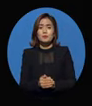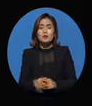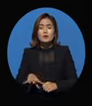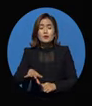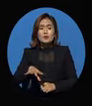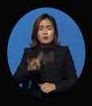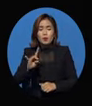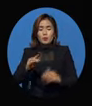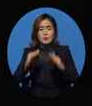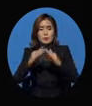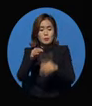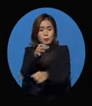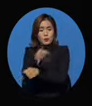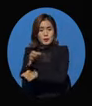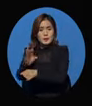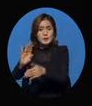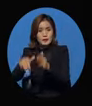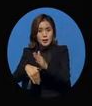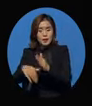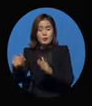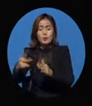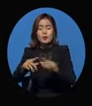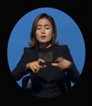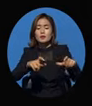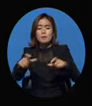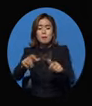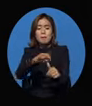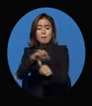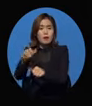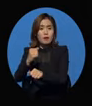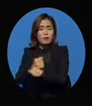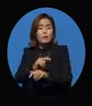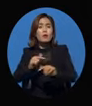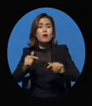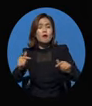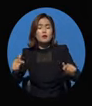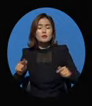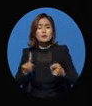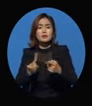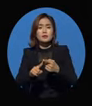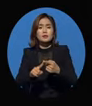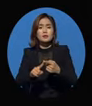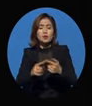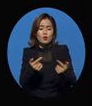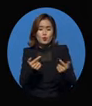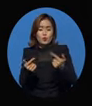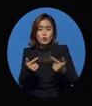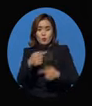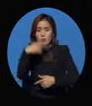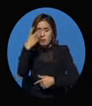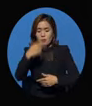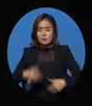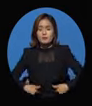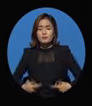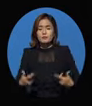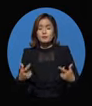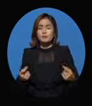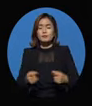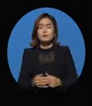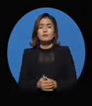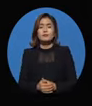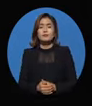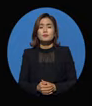첫 주택 구입을 하는 경우 그리고 지역을 제안해서 여러가지로 탄력적으로 검토할 수 있다 이런 식으로 말씀을 들었다는 걸